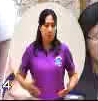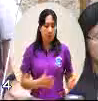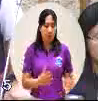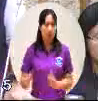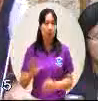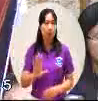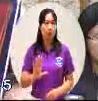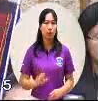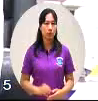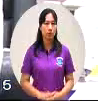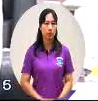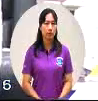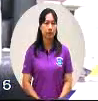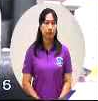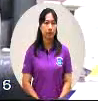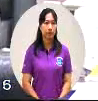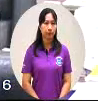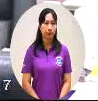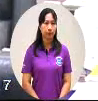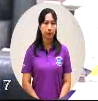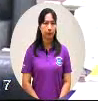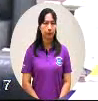哈。好，下一页。